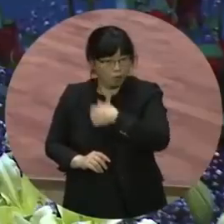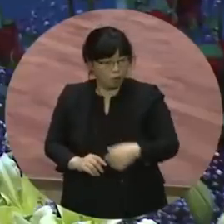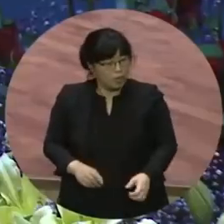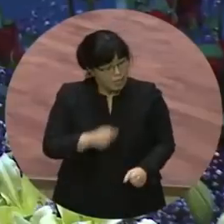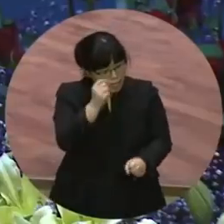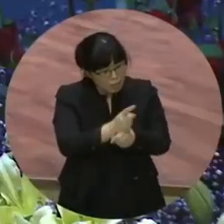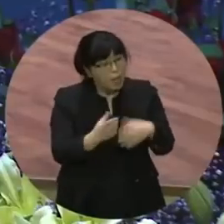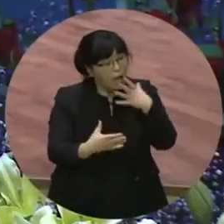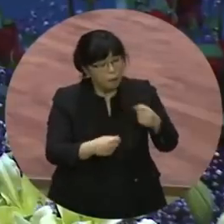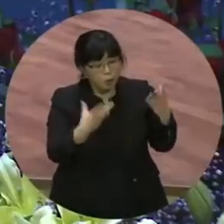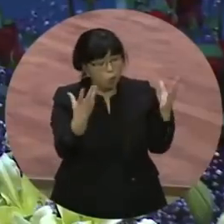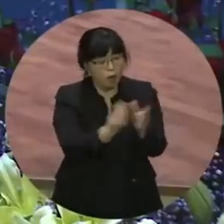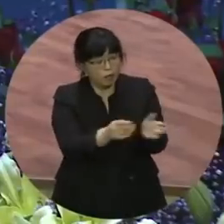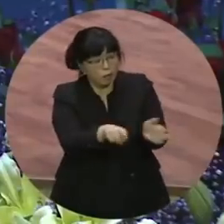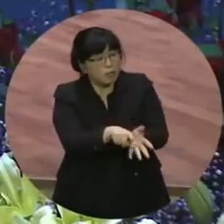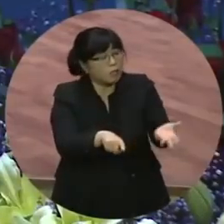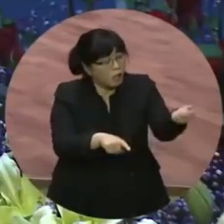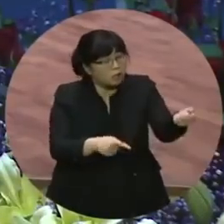아브라함의